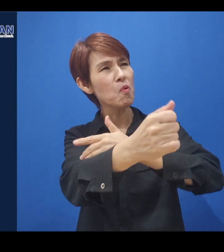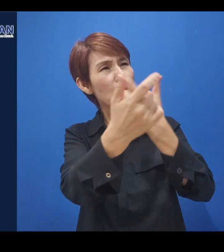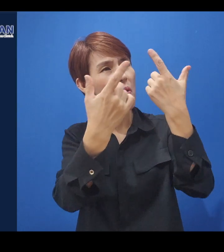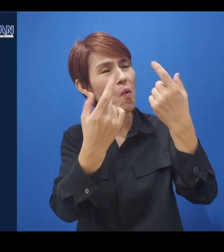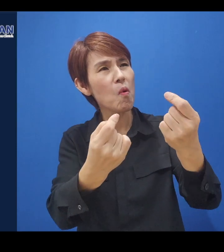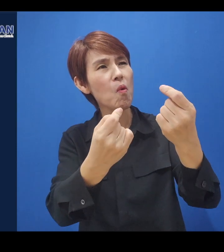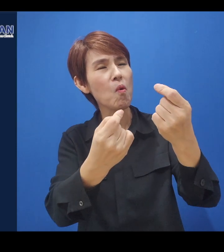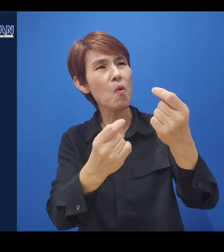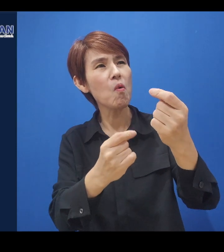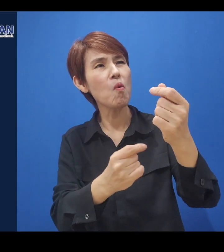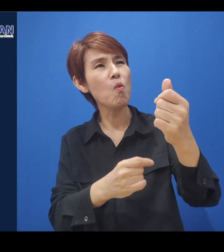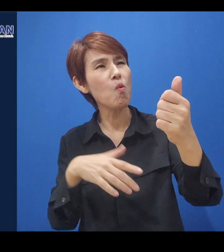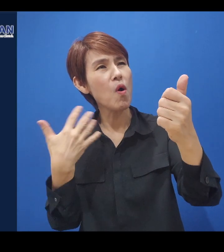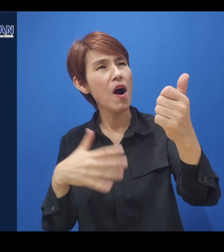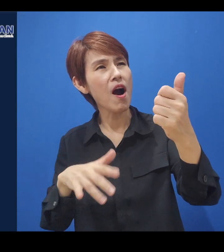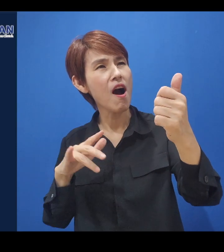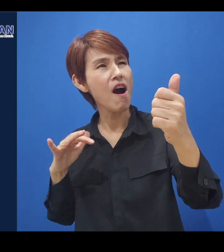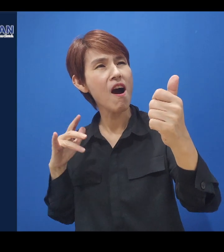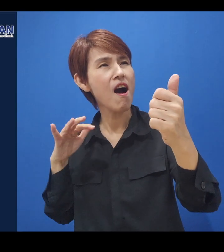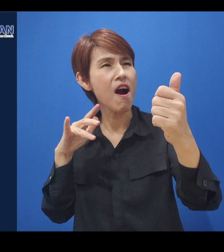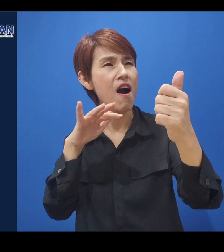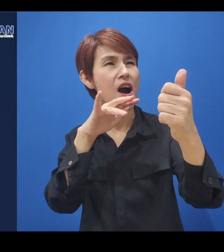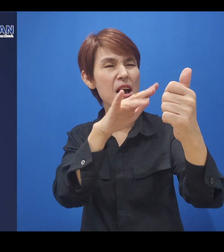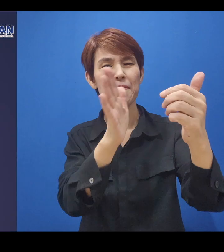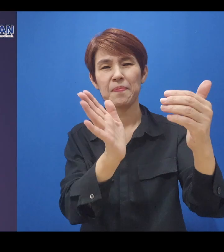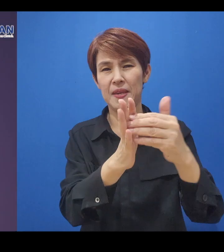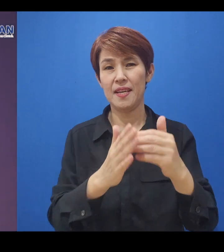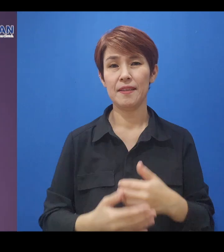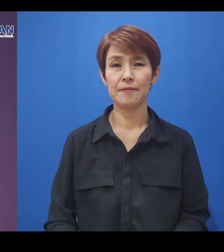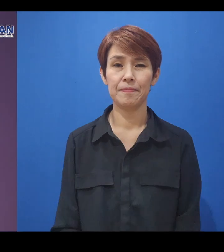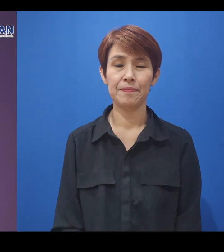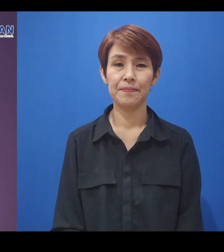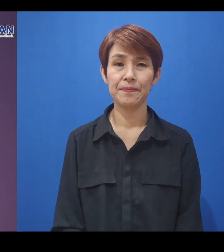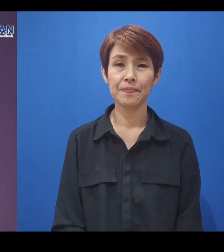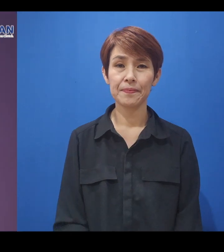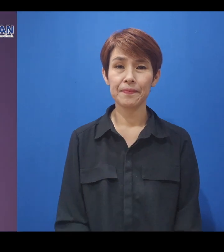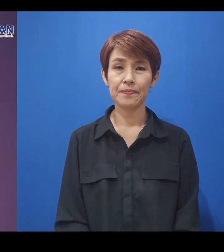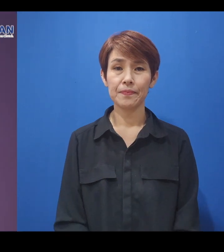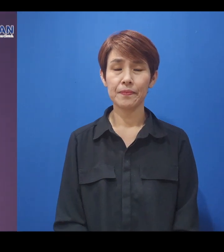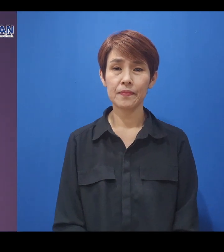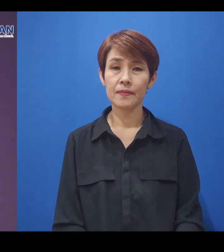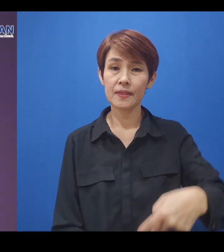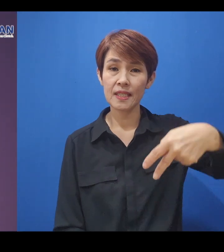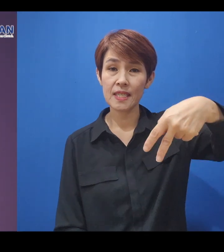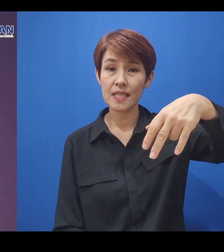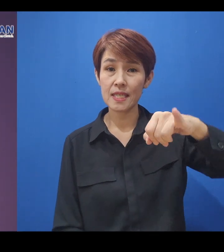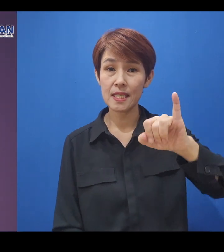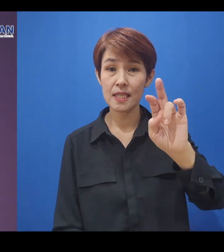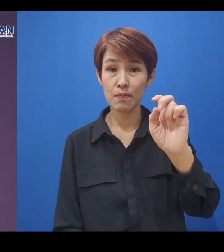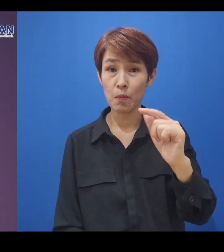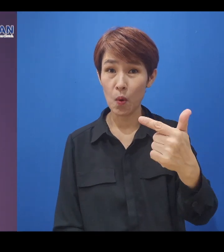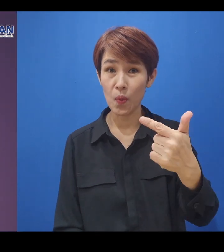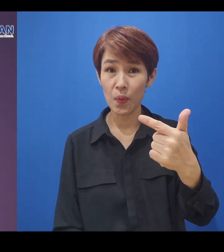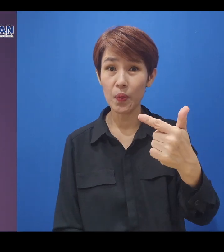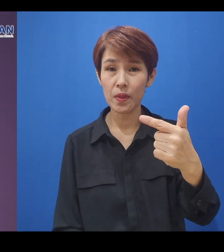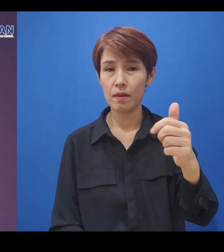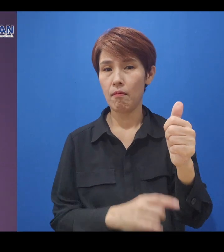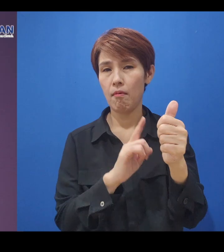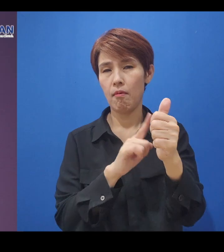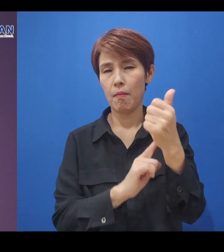마술에 놀랐으므로 그들이 따르더니. 이 시몬은 정말 매력적인 사람이었나